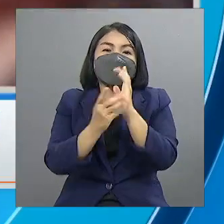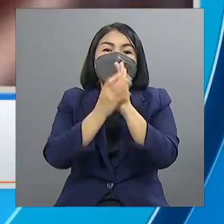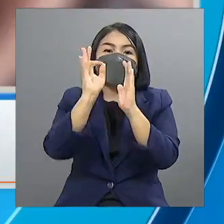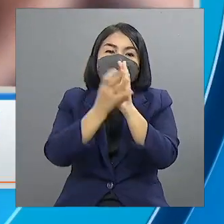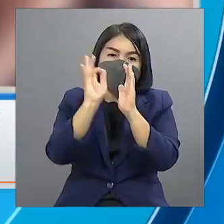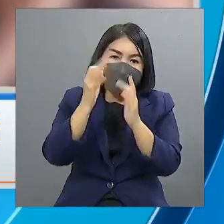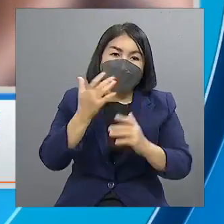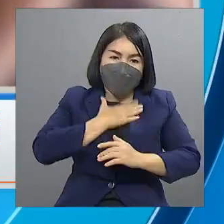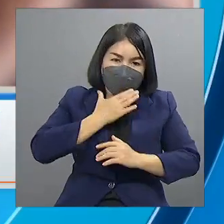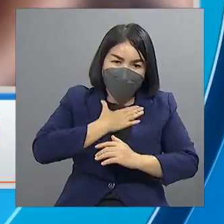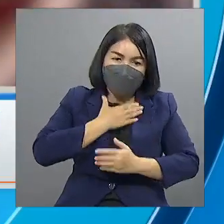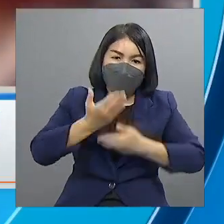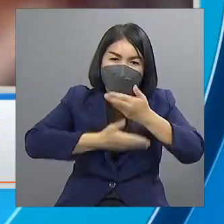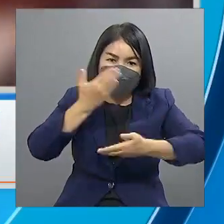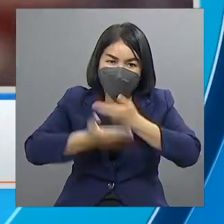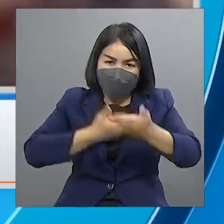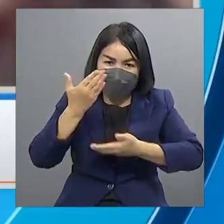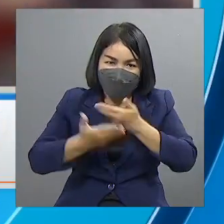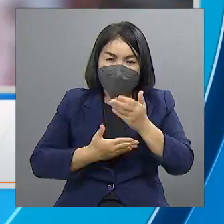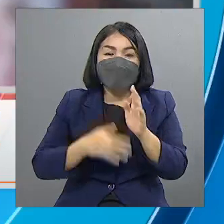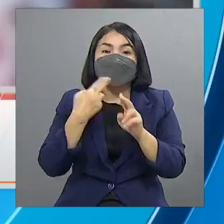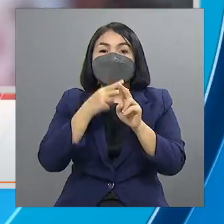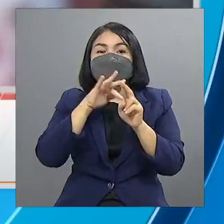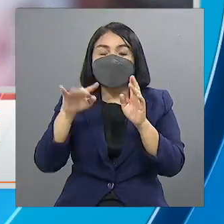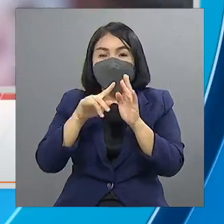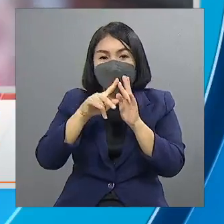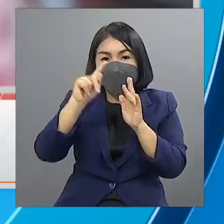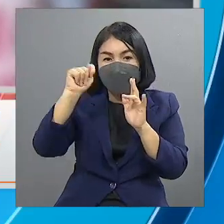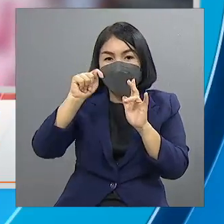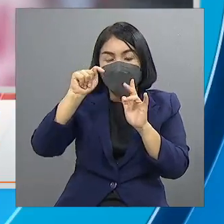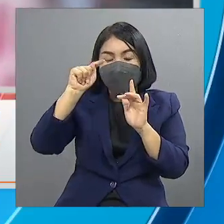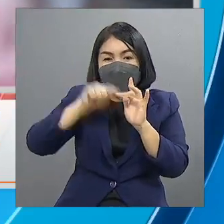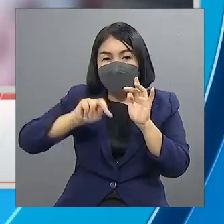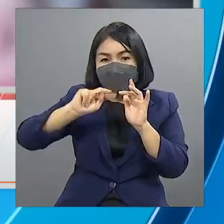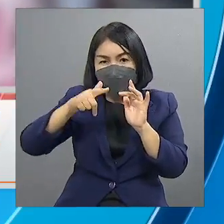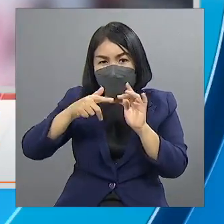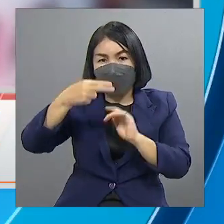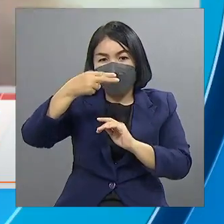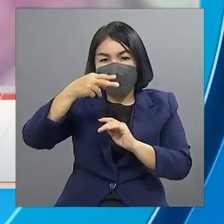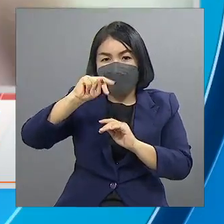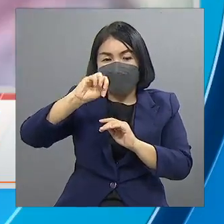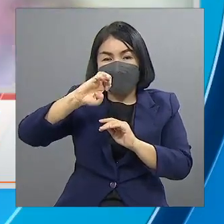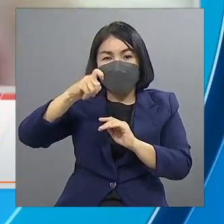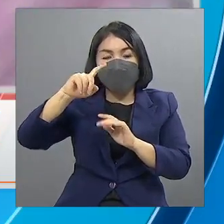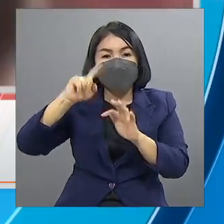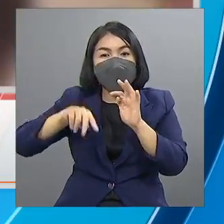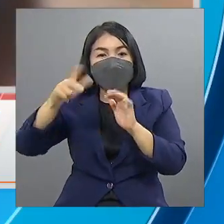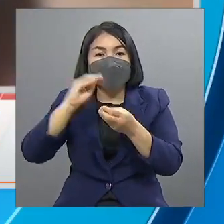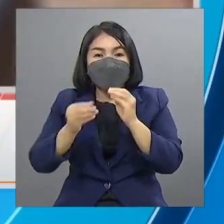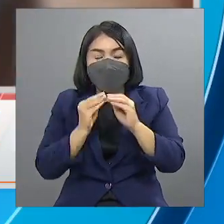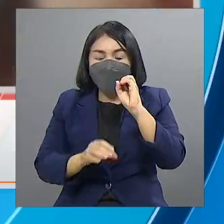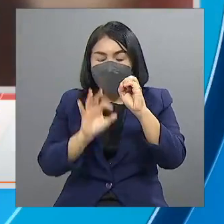จเต็งหนึ่งหมูกระทะสถานตลาดนัดหลังมอนะคะแล้วก็จะมีเป็นเบอร์โทรอะค่ะ ครับ